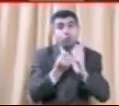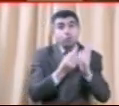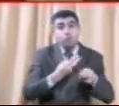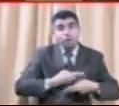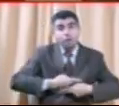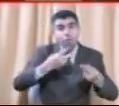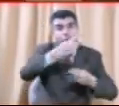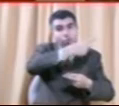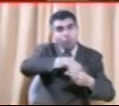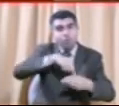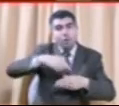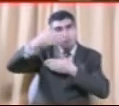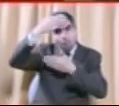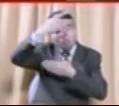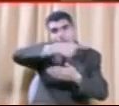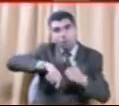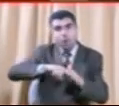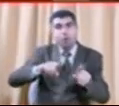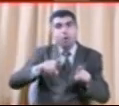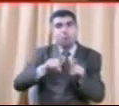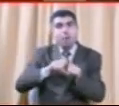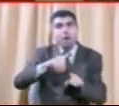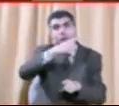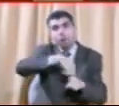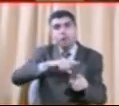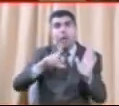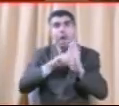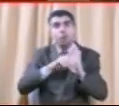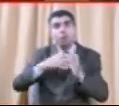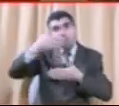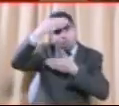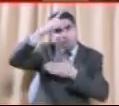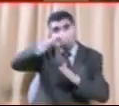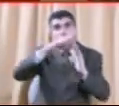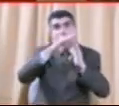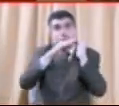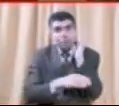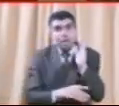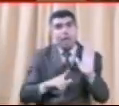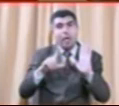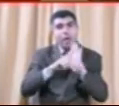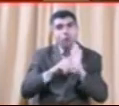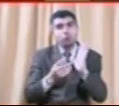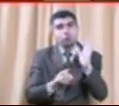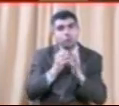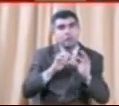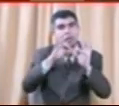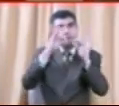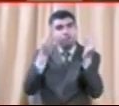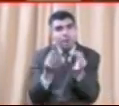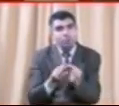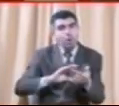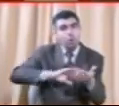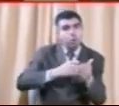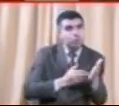وهذه القوانين سوف تشمل كافة المنظومة. نحن الآن نشتغل على المسطرة الجنائية والمسطرة المدنية، ونشتغل على